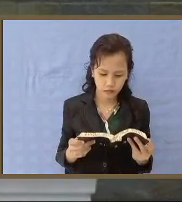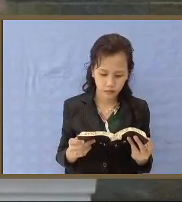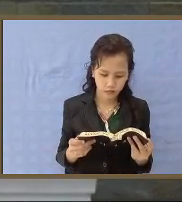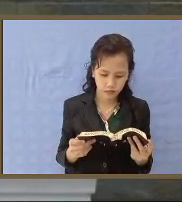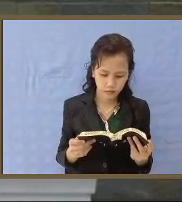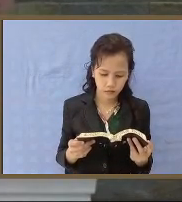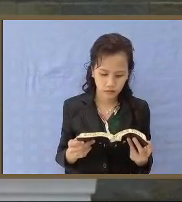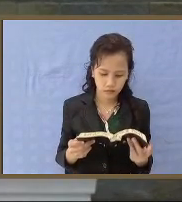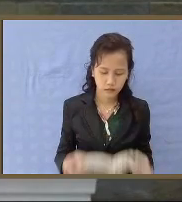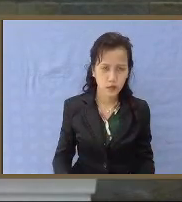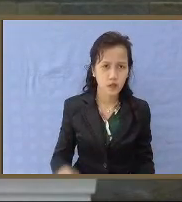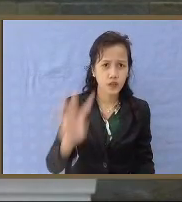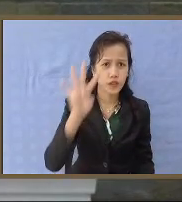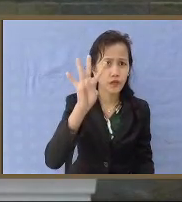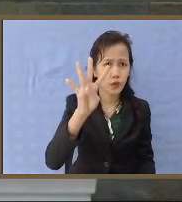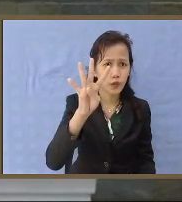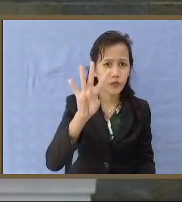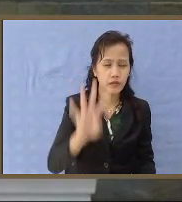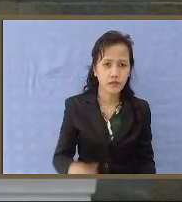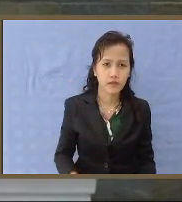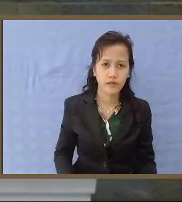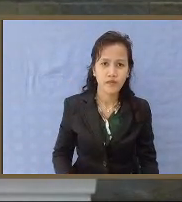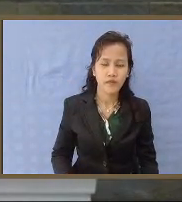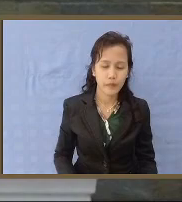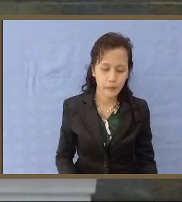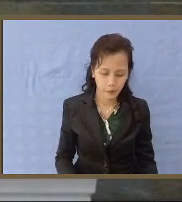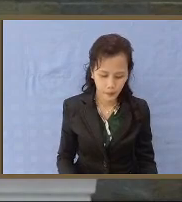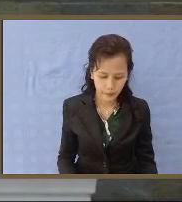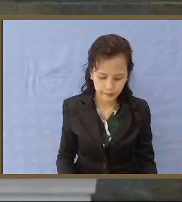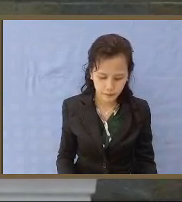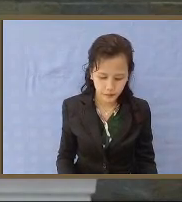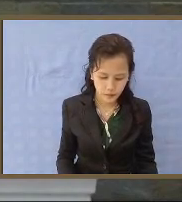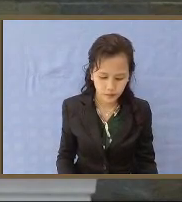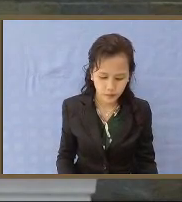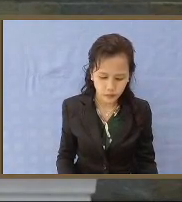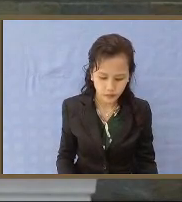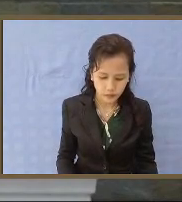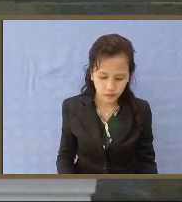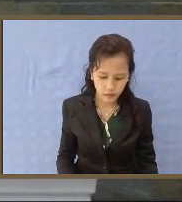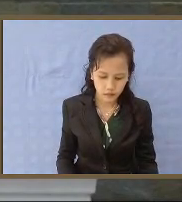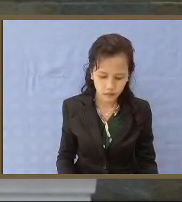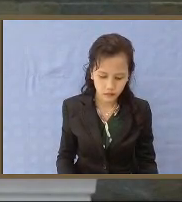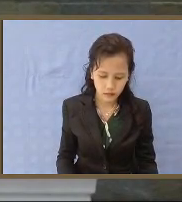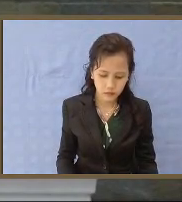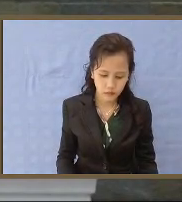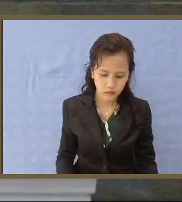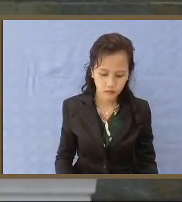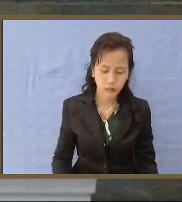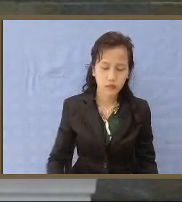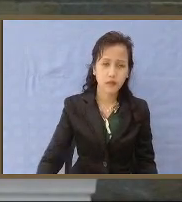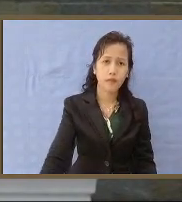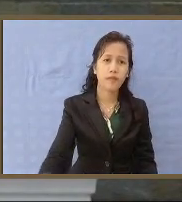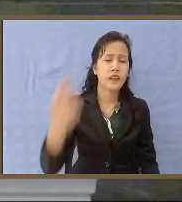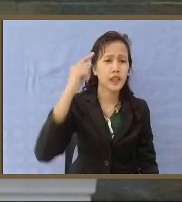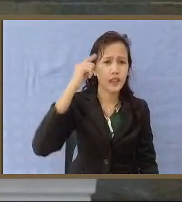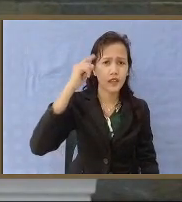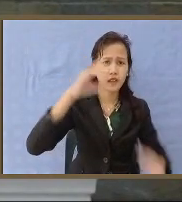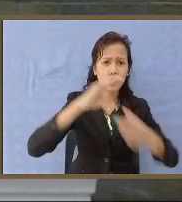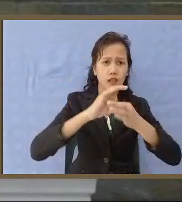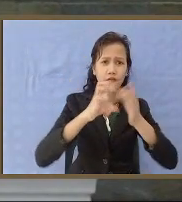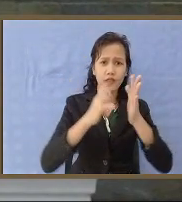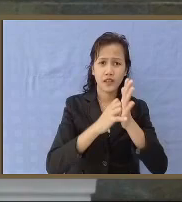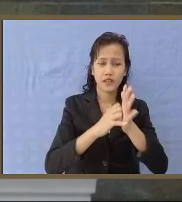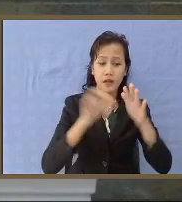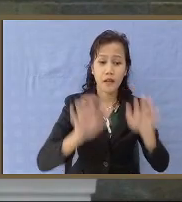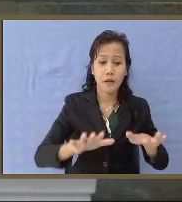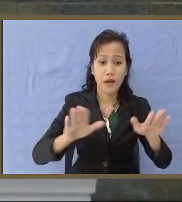a mighty man, so are children of the youth. Okay? Could you imagine that? Na yung mga